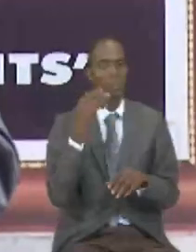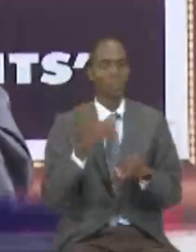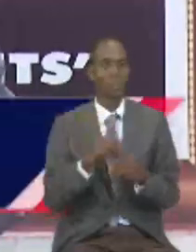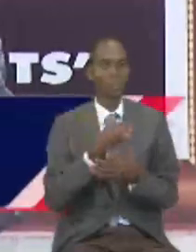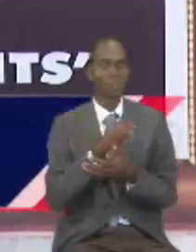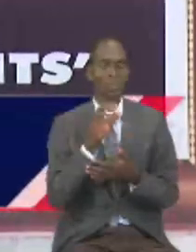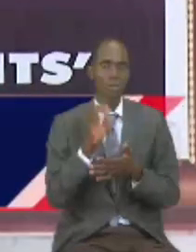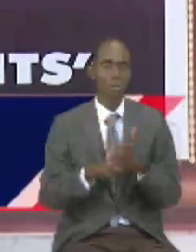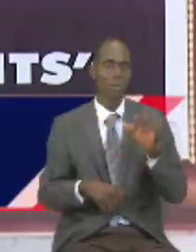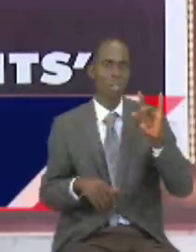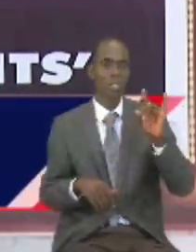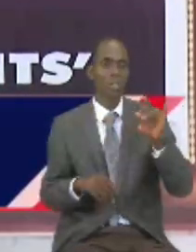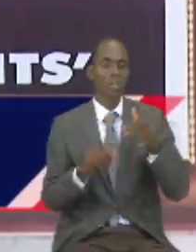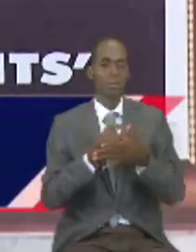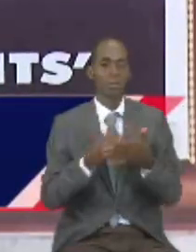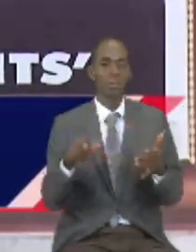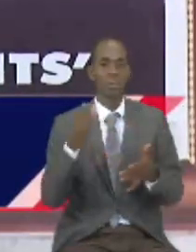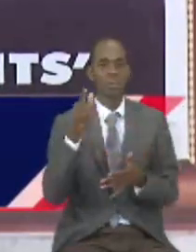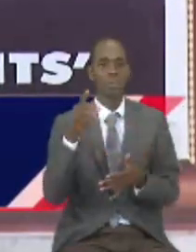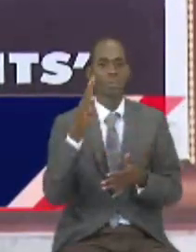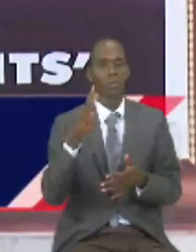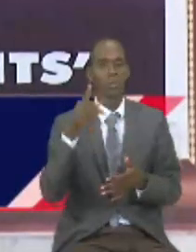Proverbe 18,